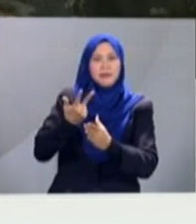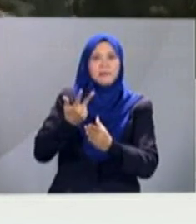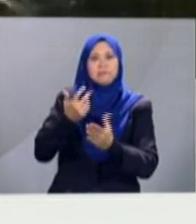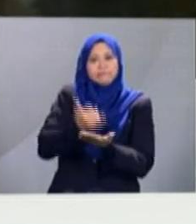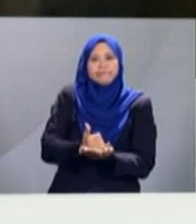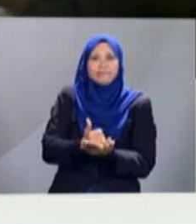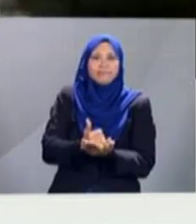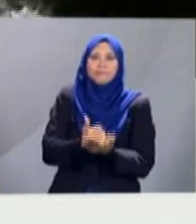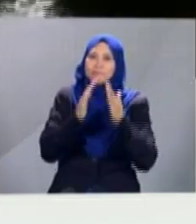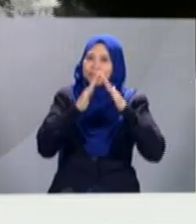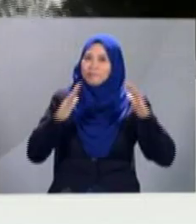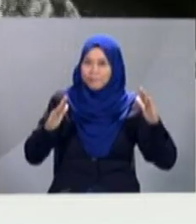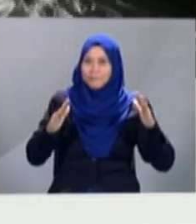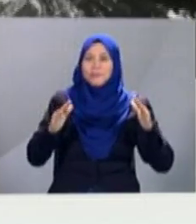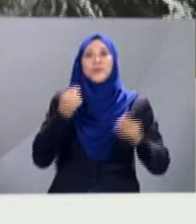ke mana-mana.